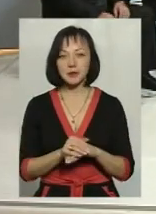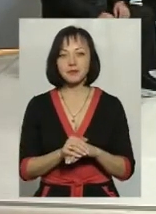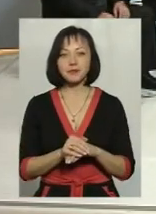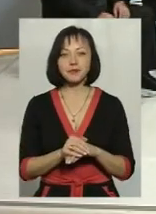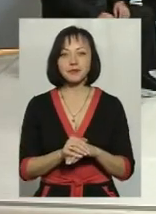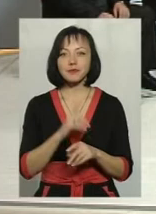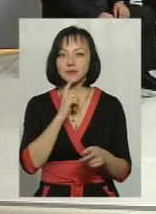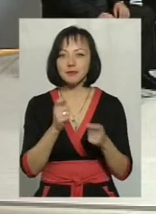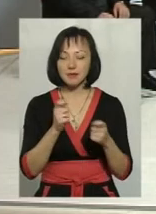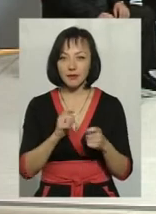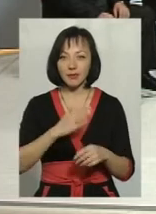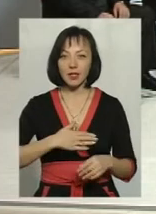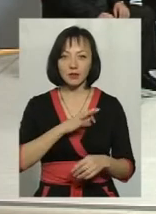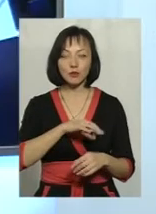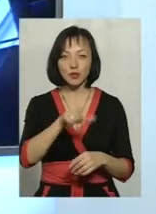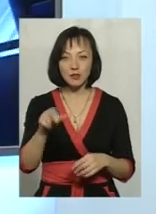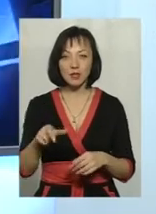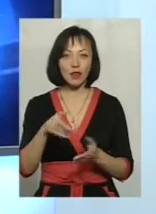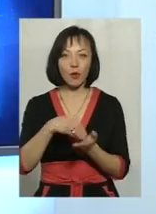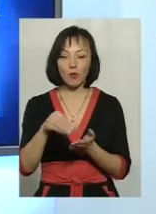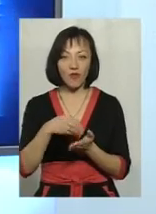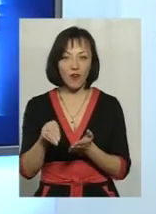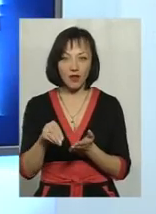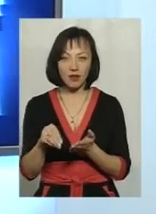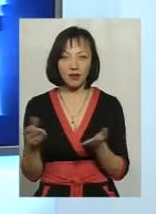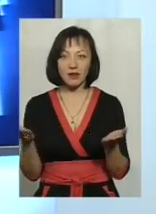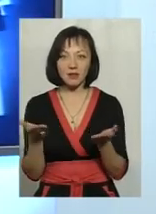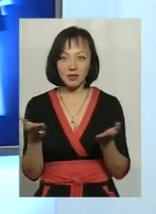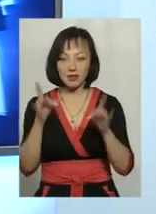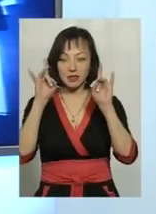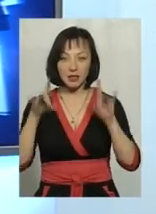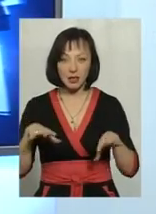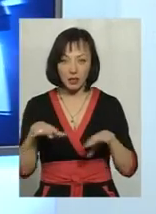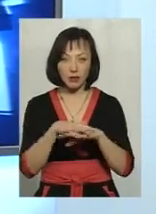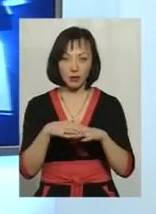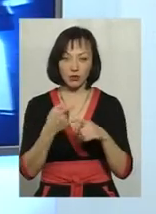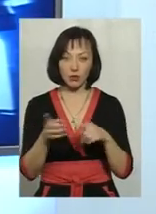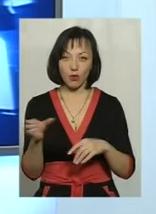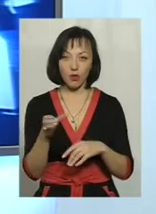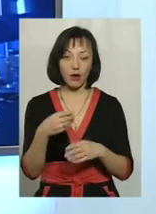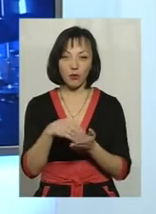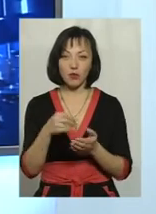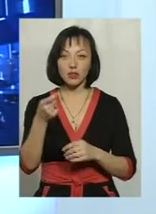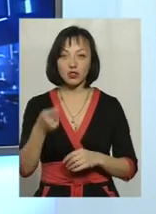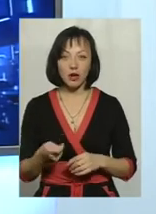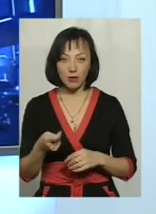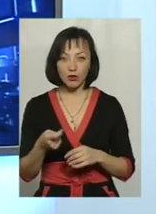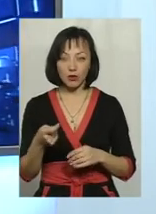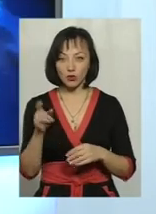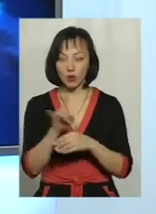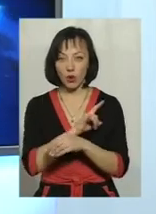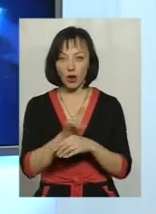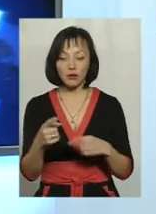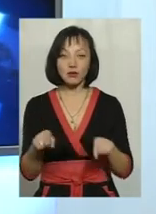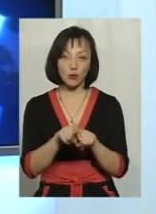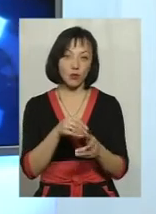треба застерегти наших споживачів, щоб дійсно не купували десь, як казала, стихійно дану горілку, не купували дешевого сурогату такого,